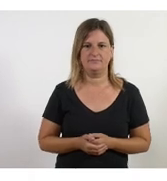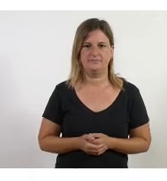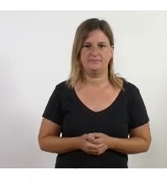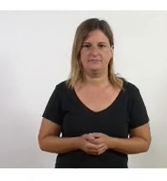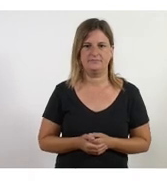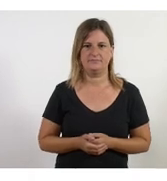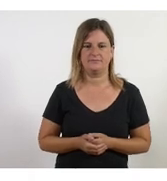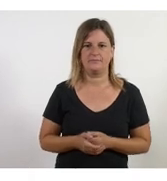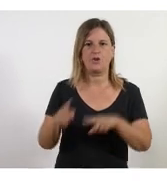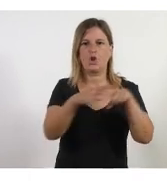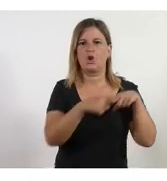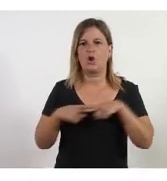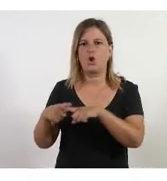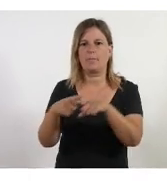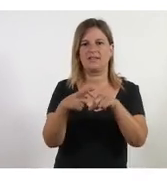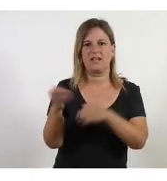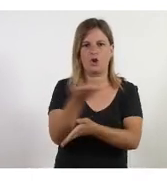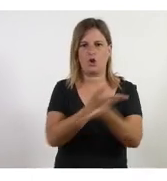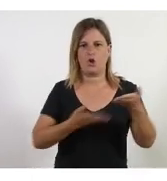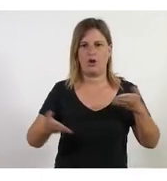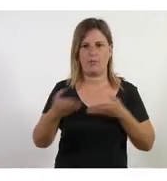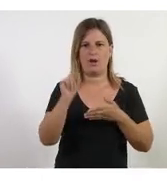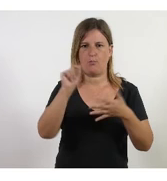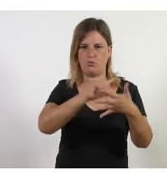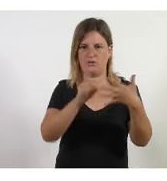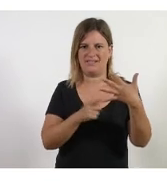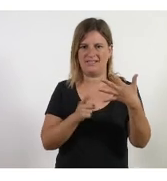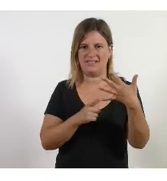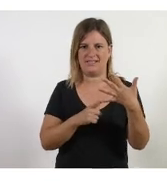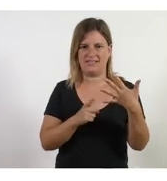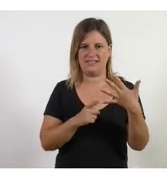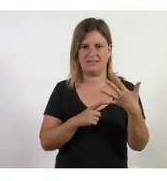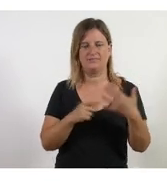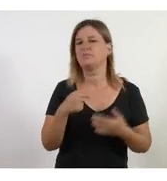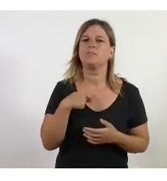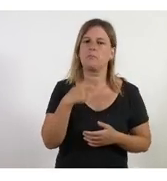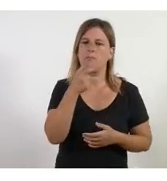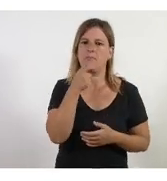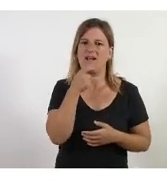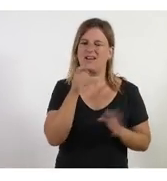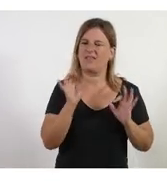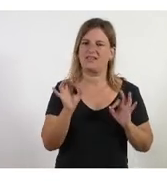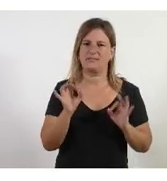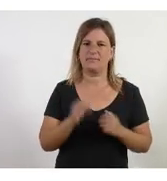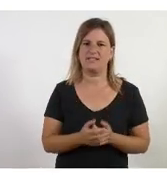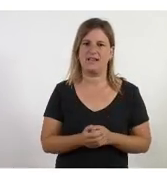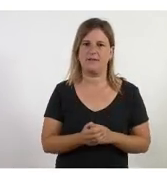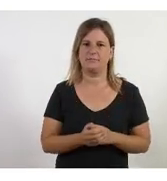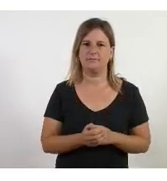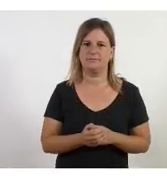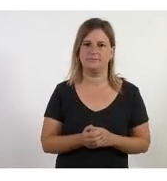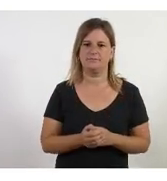Compartir i col·laborar. Aquest és el cinquè punt. Aquest m'agrada especialment. Mireu,